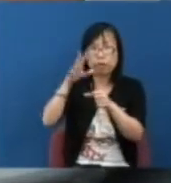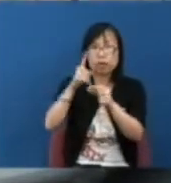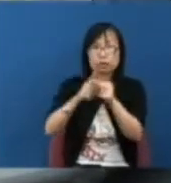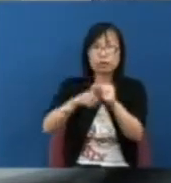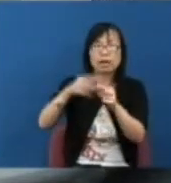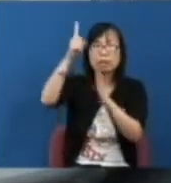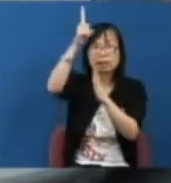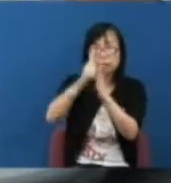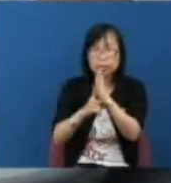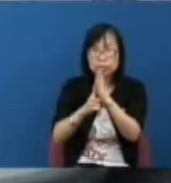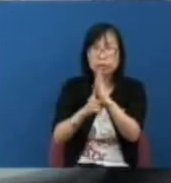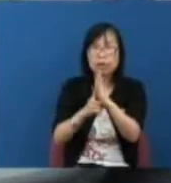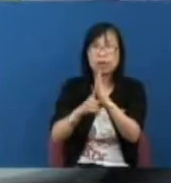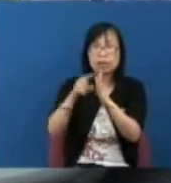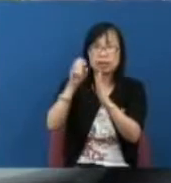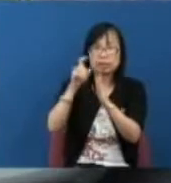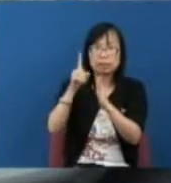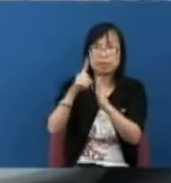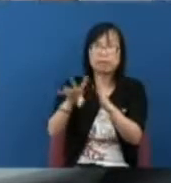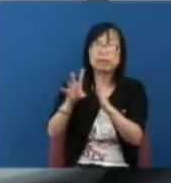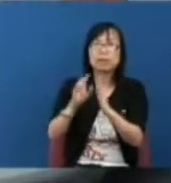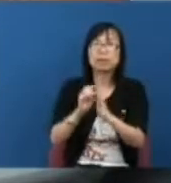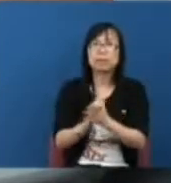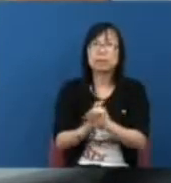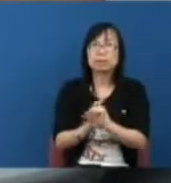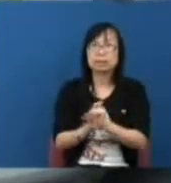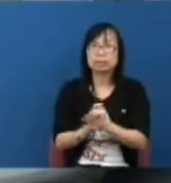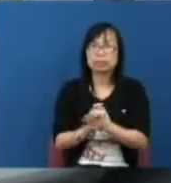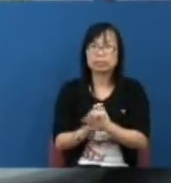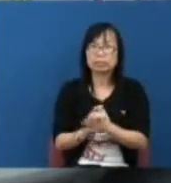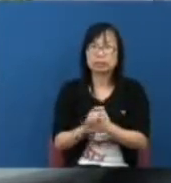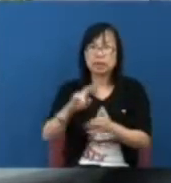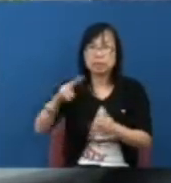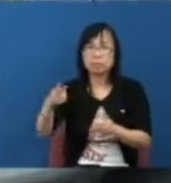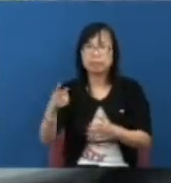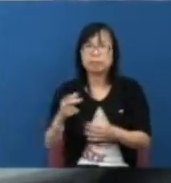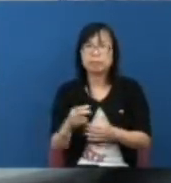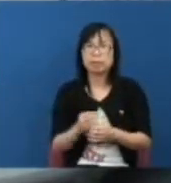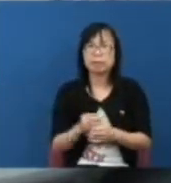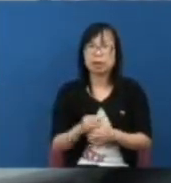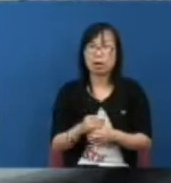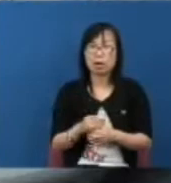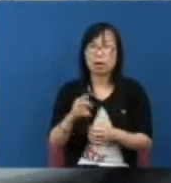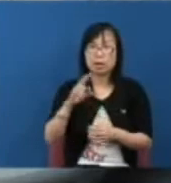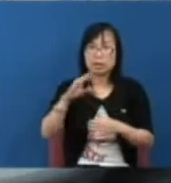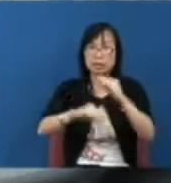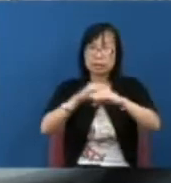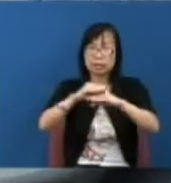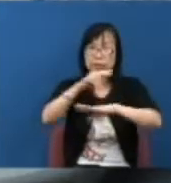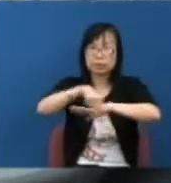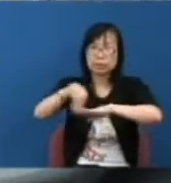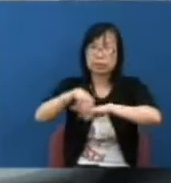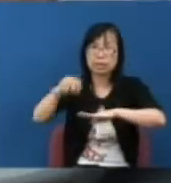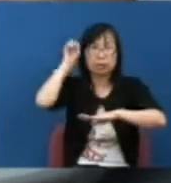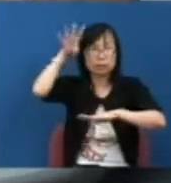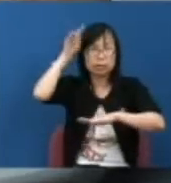度嘅，或者有啲已經折射咗佢，有啲 reflective coating 啊啲咁嘅嘢。咁變咗其實喺個我想帶出就有建築設計，你可以